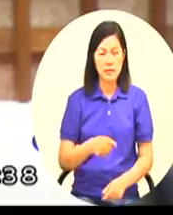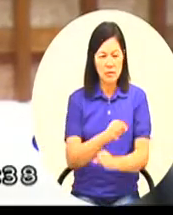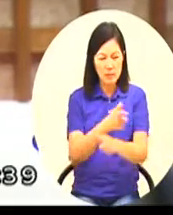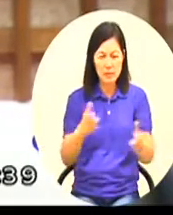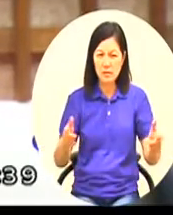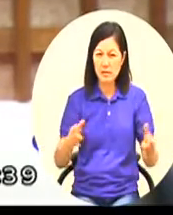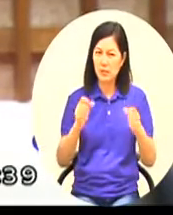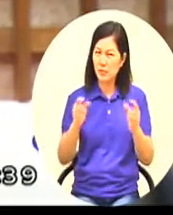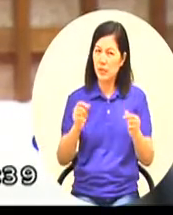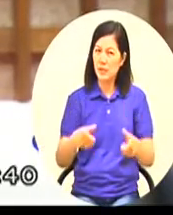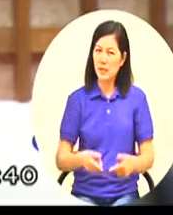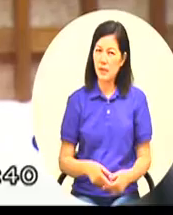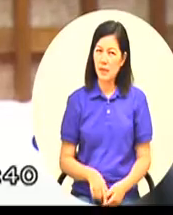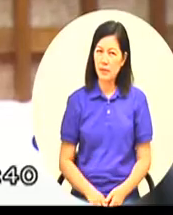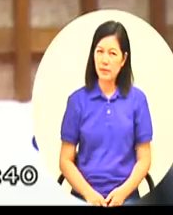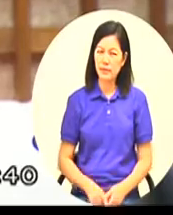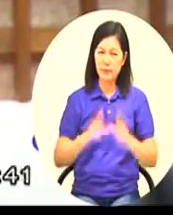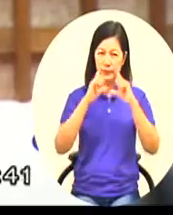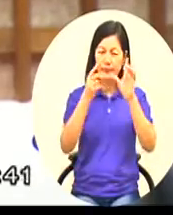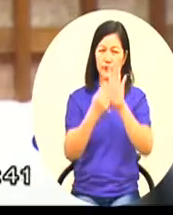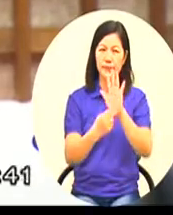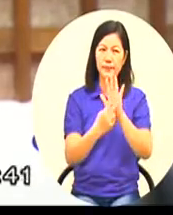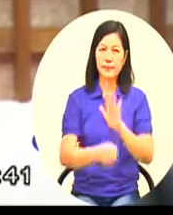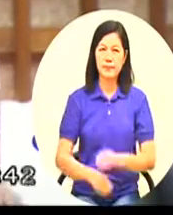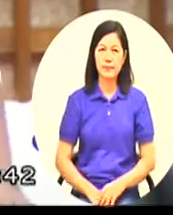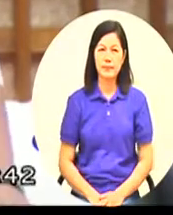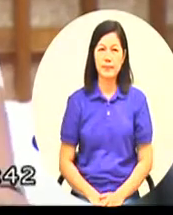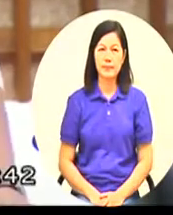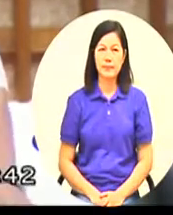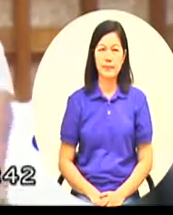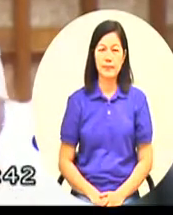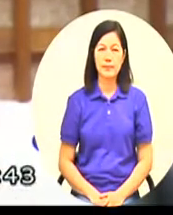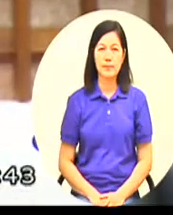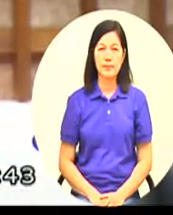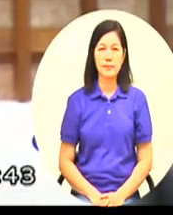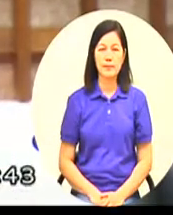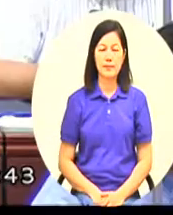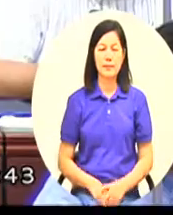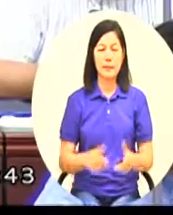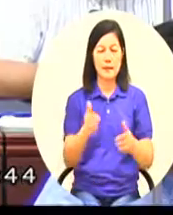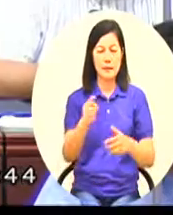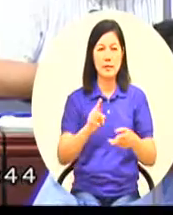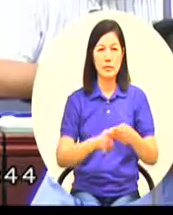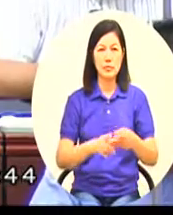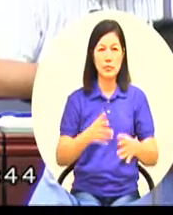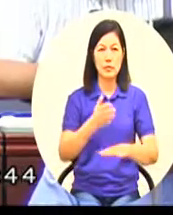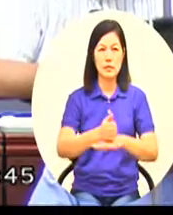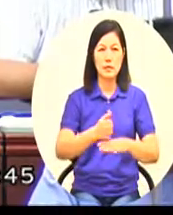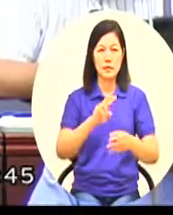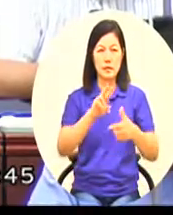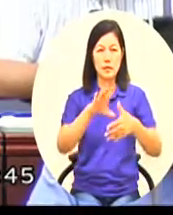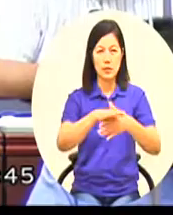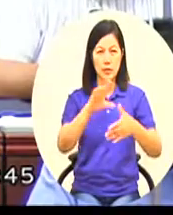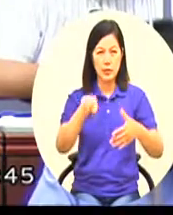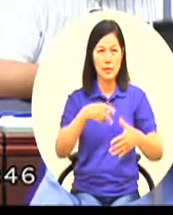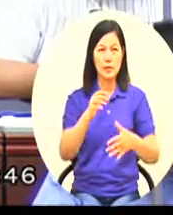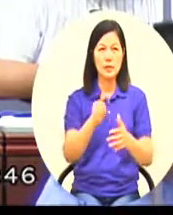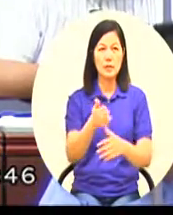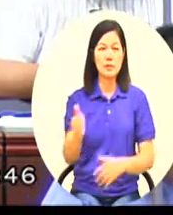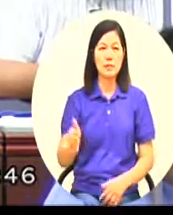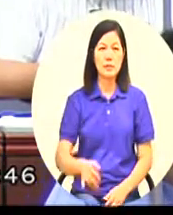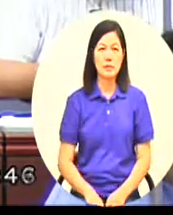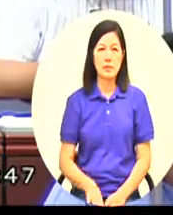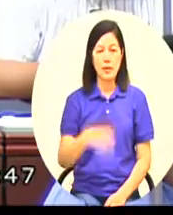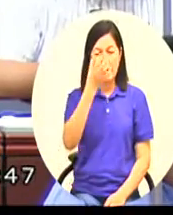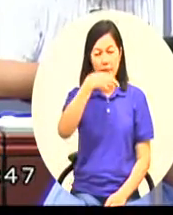答复。 请局长答复。 好，谢谢主席哈，谢谢刘议员。其实凤